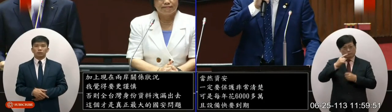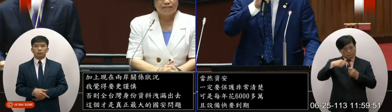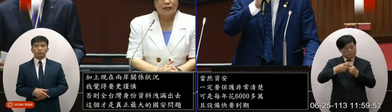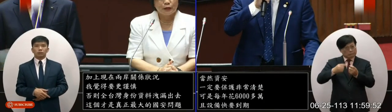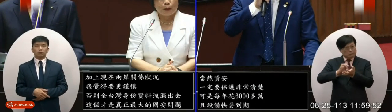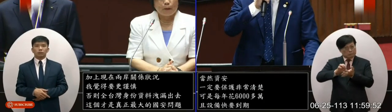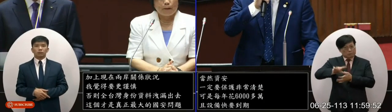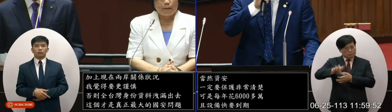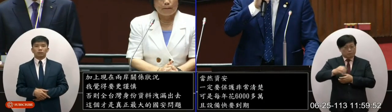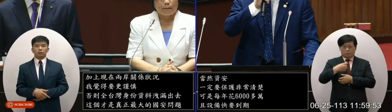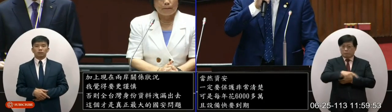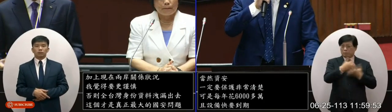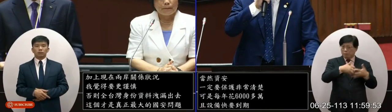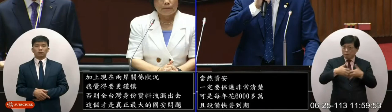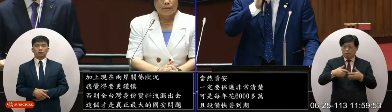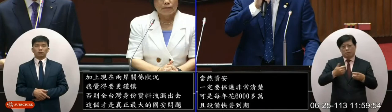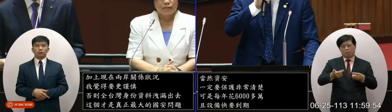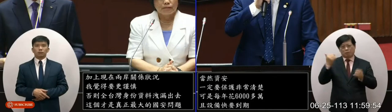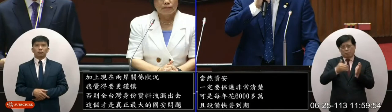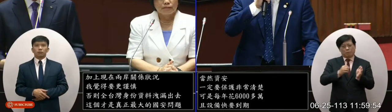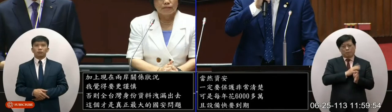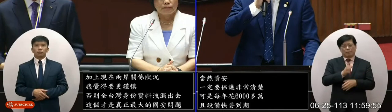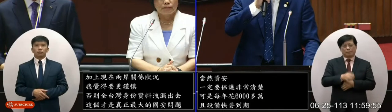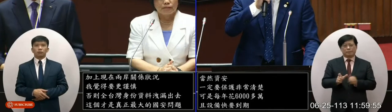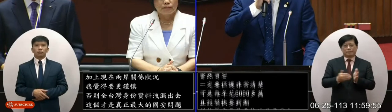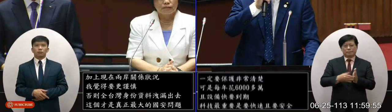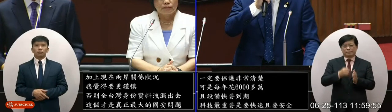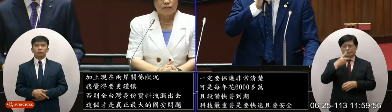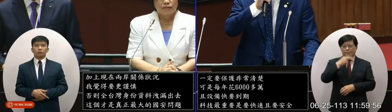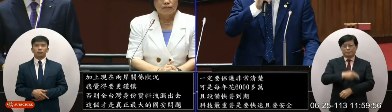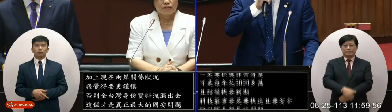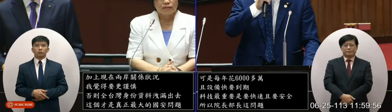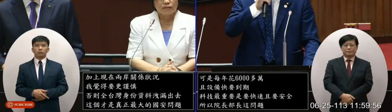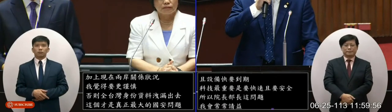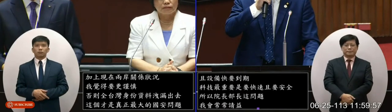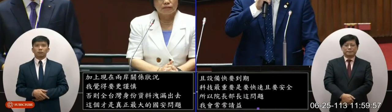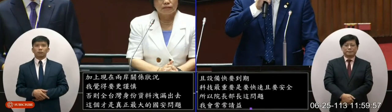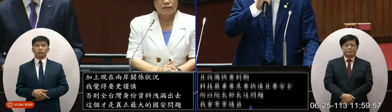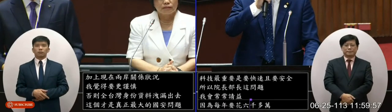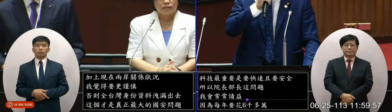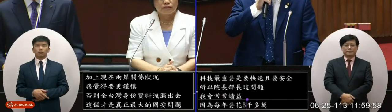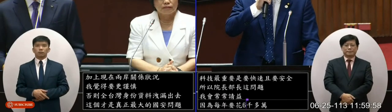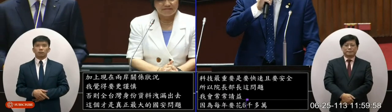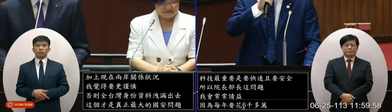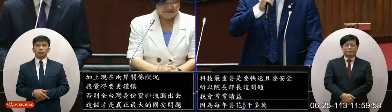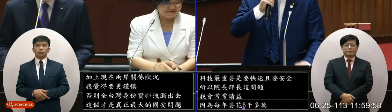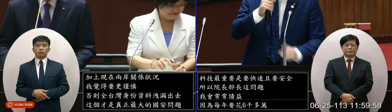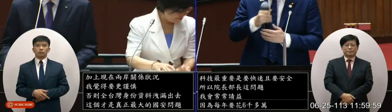6000多万，而且这些设备我相信很快就要到期了，所以会相对的会希望还是要拜托。